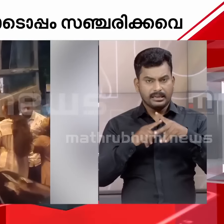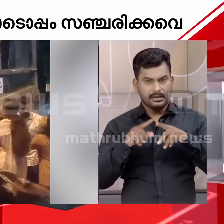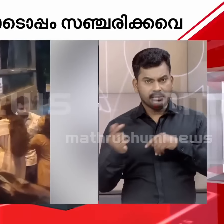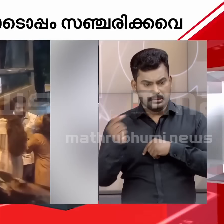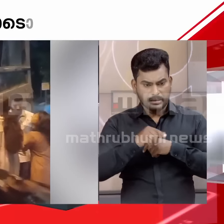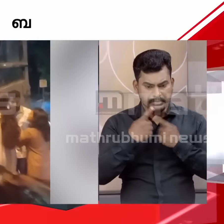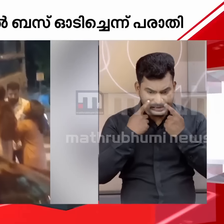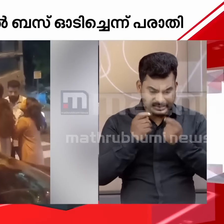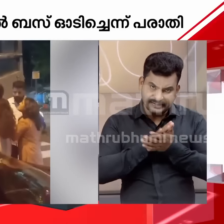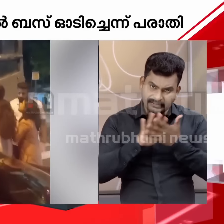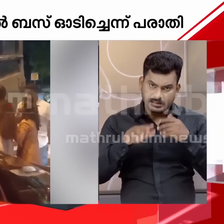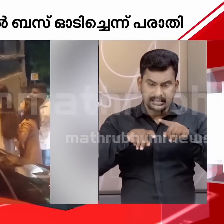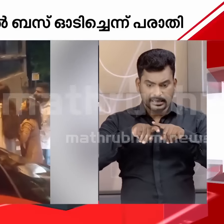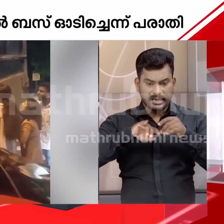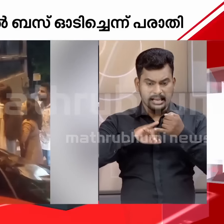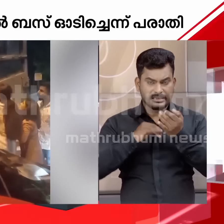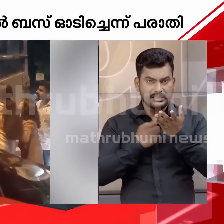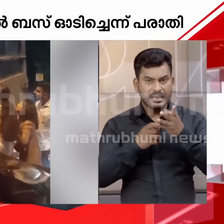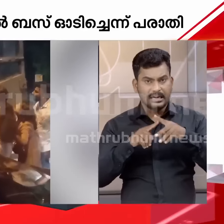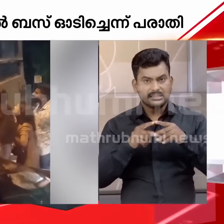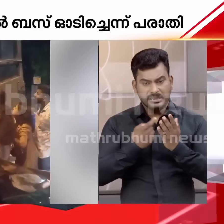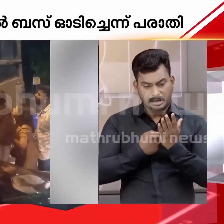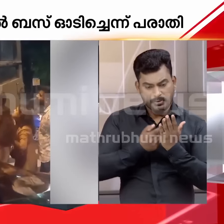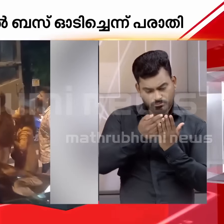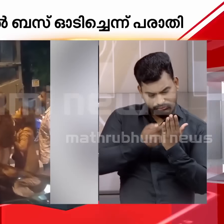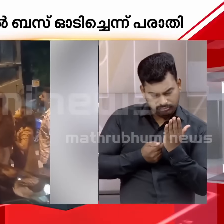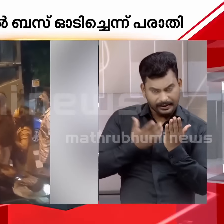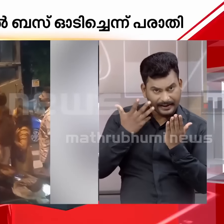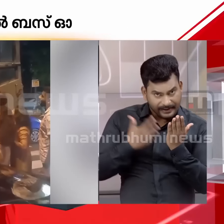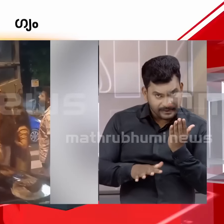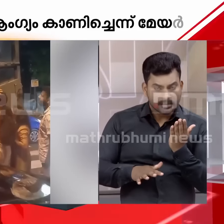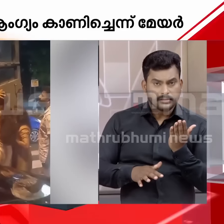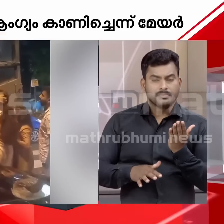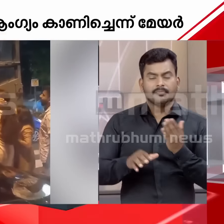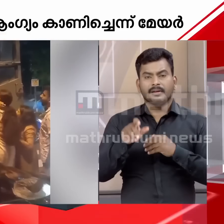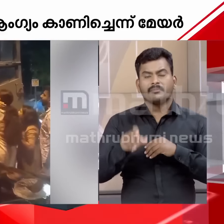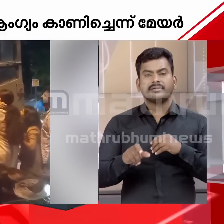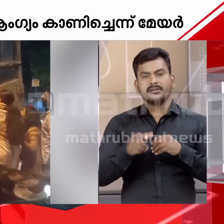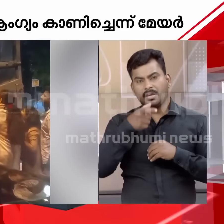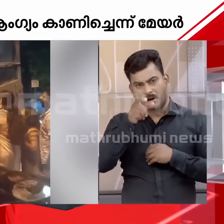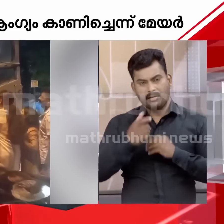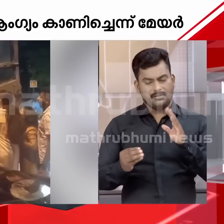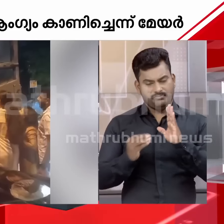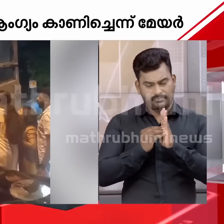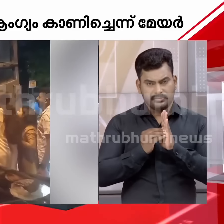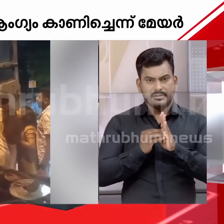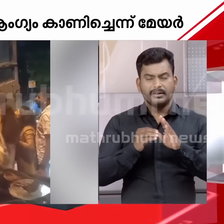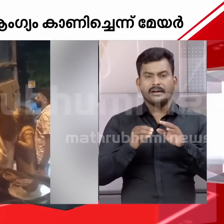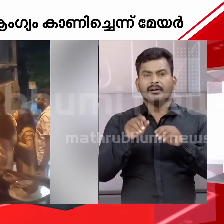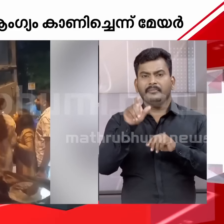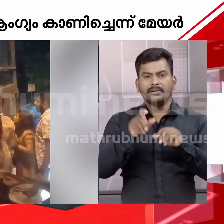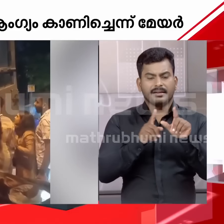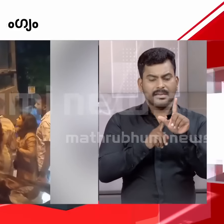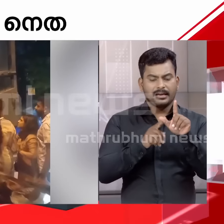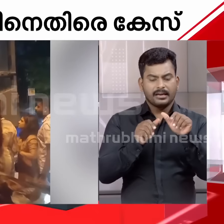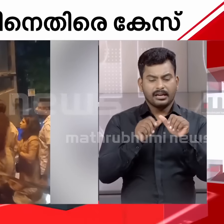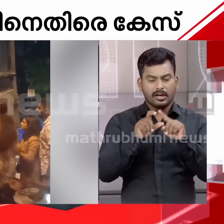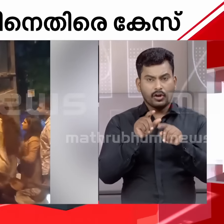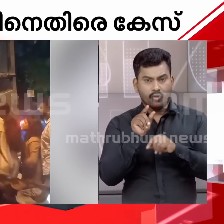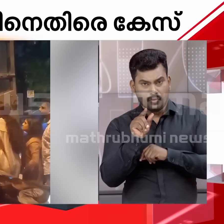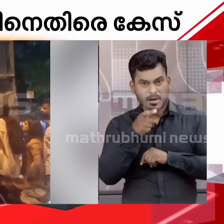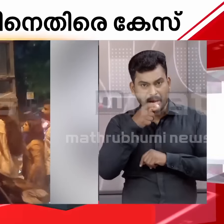പരിശോധിക്കുക കൂടി ചെയ്തു. അപ്പോൾ ആ കെ എസ് ആർ ടി സി വിജിലൻസിൻ്റെ പരിശോധനാ റിപ്പോർട്ട് കൂടി പരിഗണിച്ചതുകൊണ്ടായിരിക്കണം ഒരുപക്ഷെ എന്തായാലും പോലീസ് നിലവിൽ യദു നൽകിയ പരാതിയിൽ